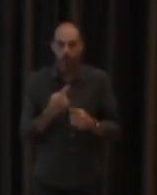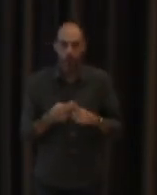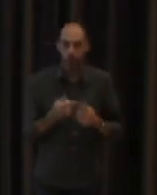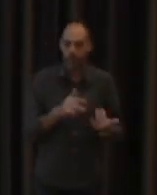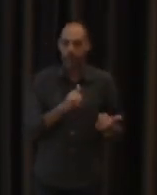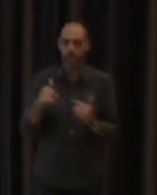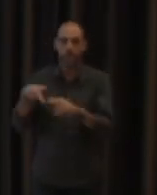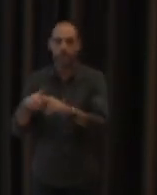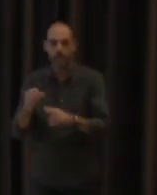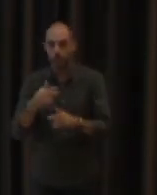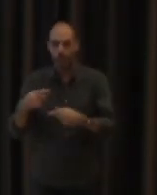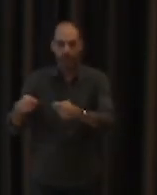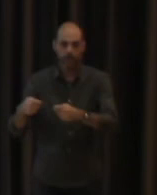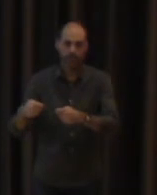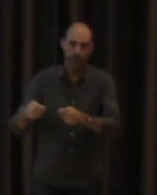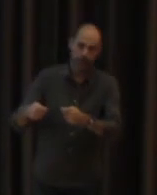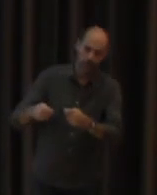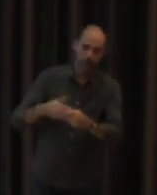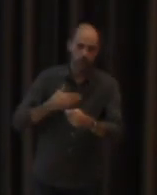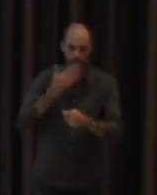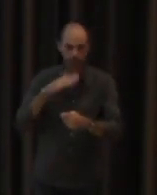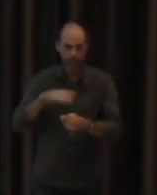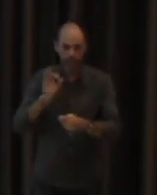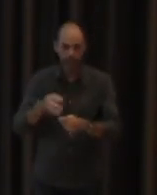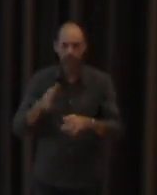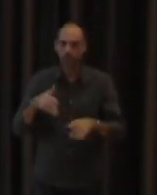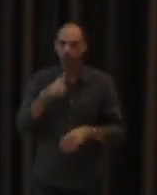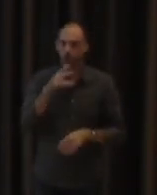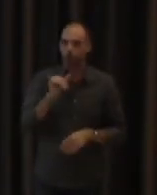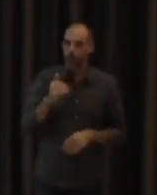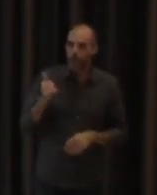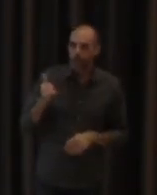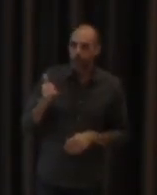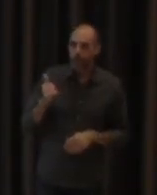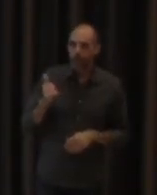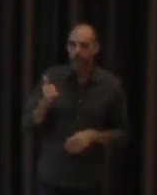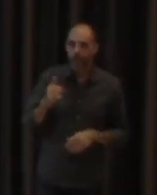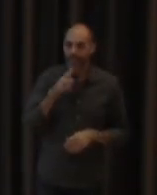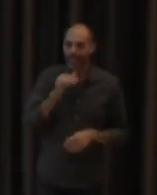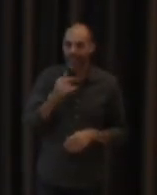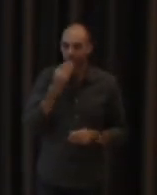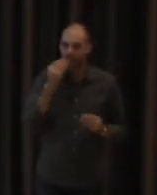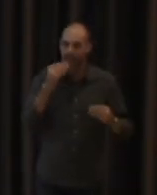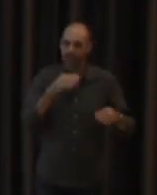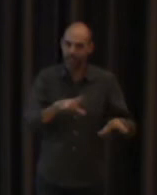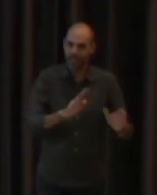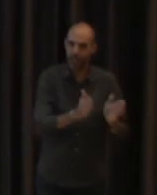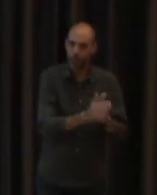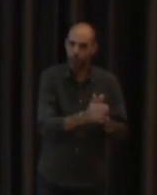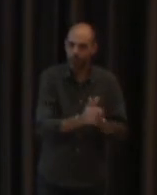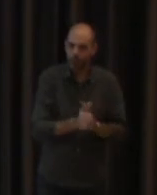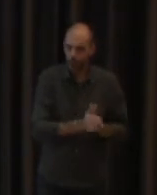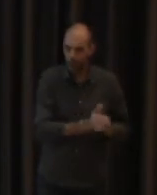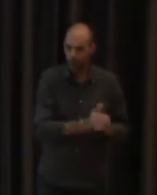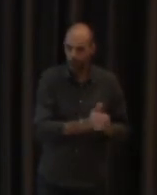o a la botiga sí que podria ser bona la frase. Però ara vull que hi sigui el representant d'un comitatiu, és a dir, relacionar-ho amb la frase